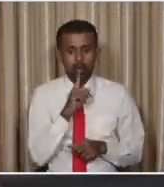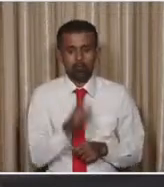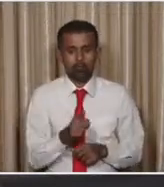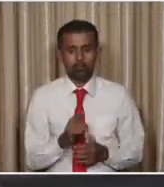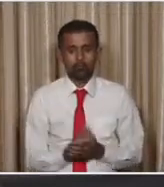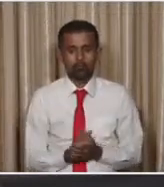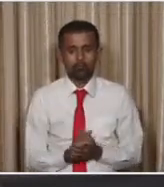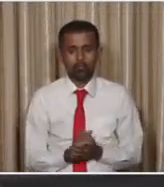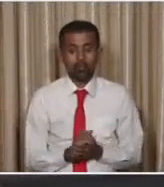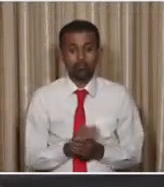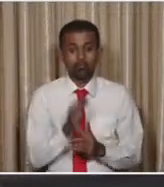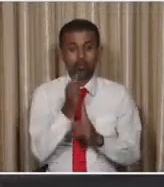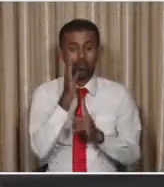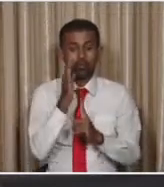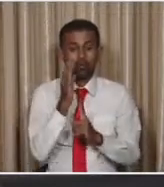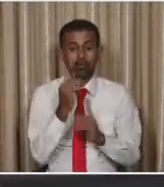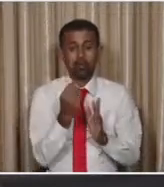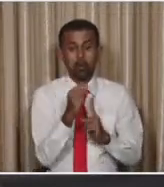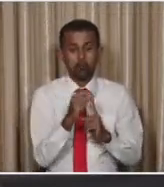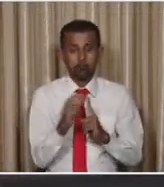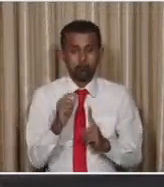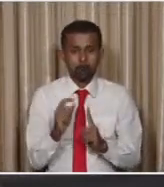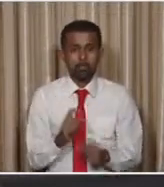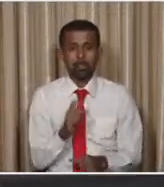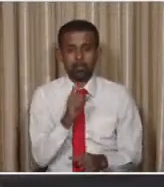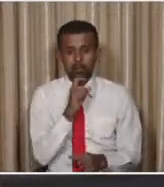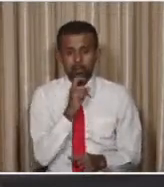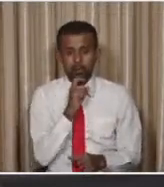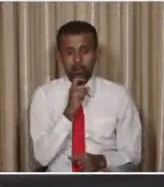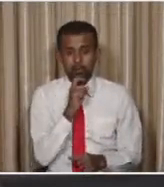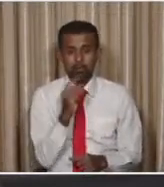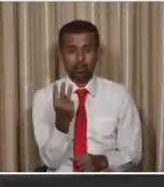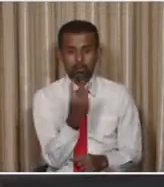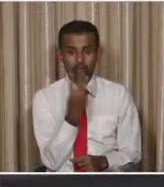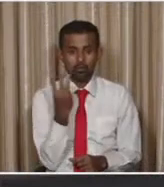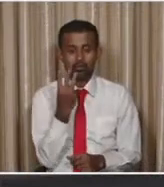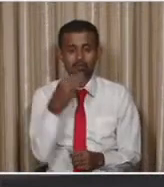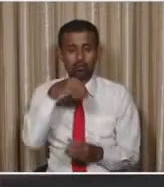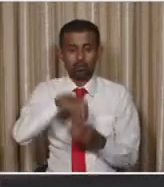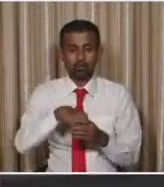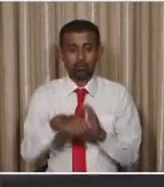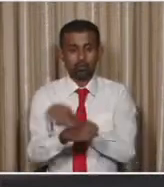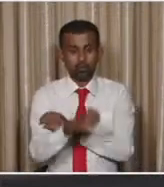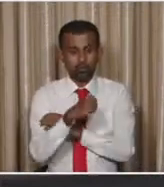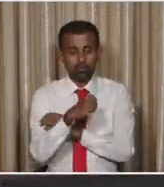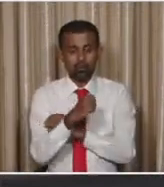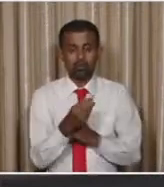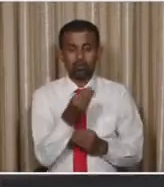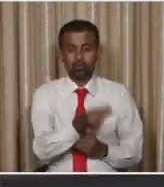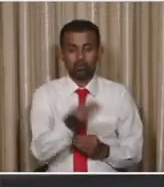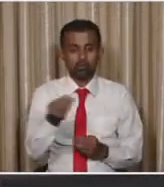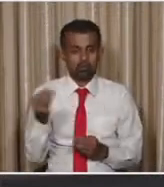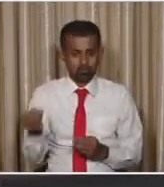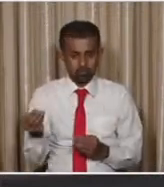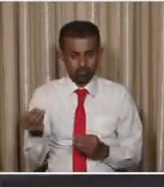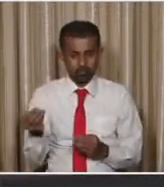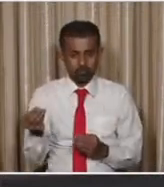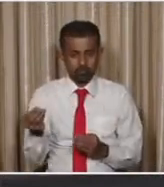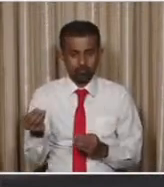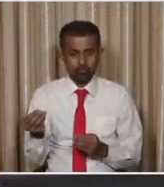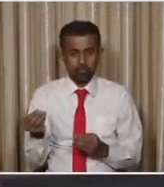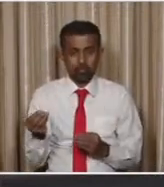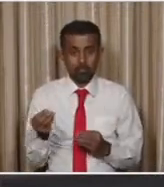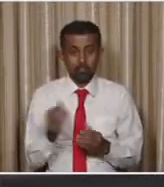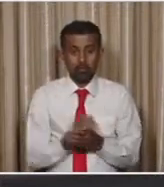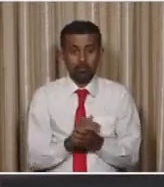කියනවා විධායකය, ව්‍යවස්ථාදායකය, අධිකරණය යන ආයතන තුන තුල බලයේ යෙදිය යුතු බව. මෙන්න මේ